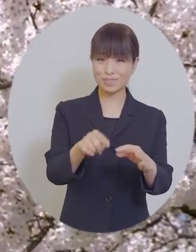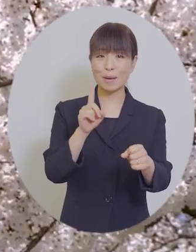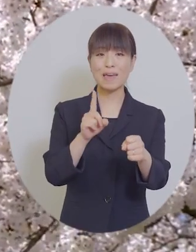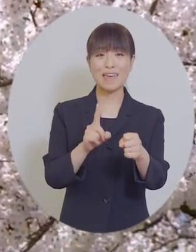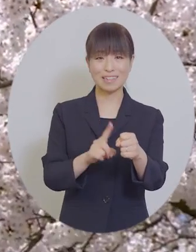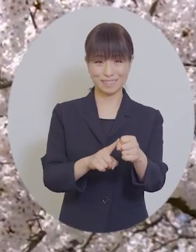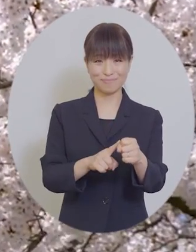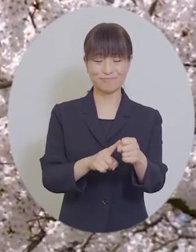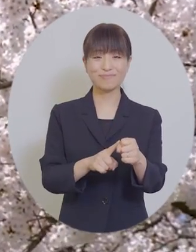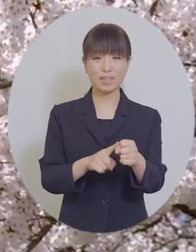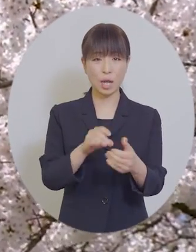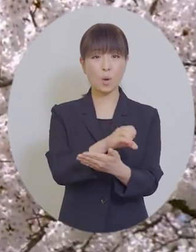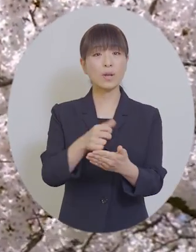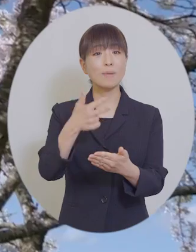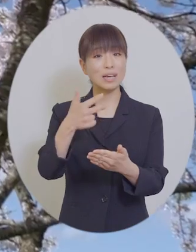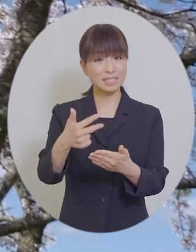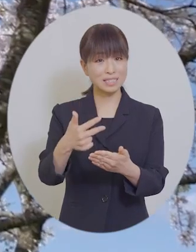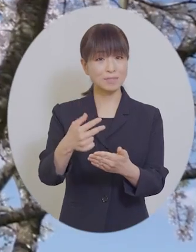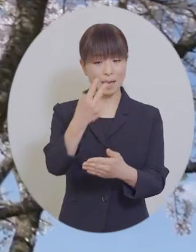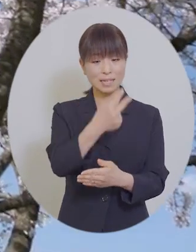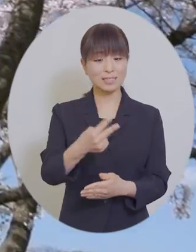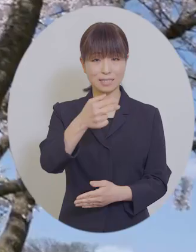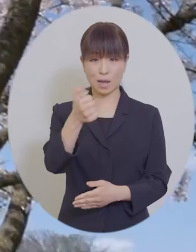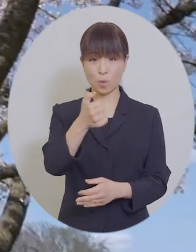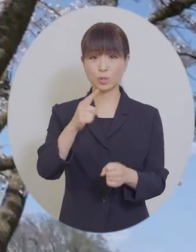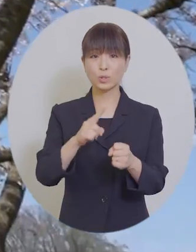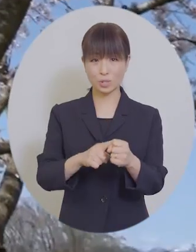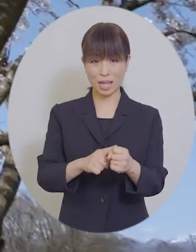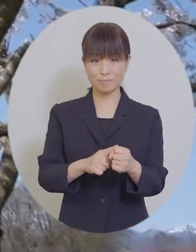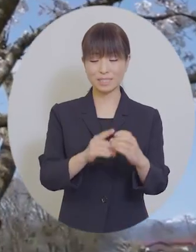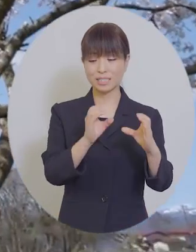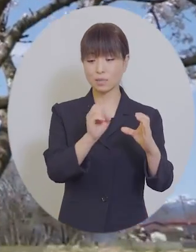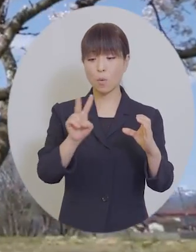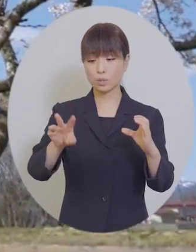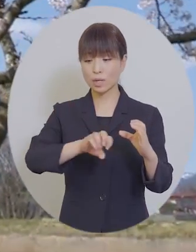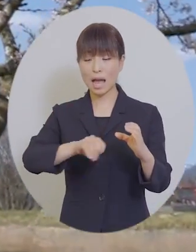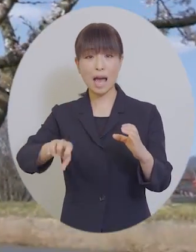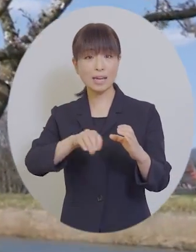、郡山市では2050年二